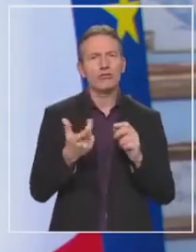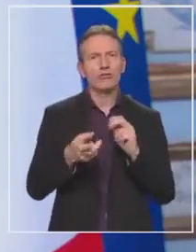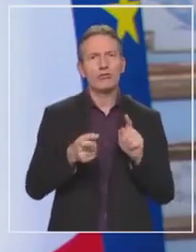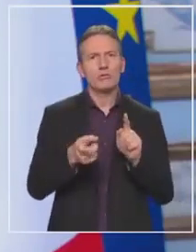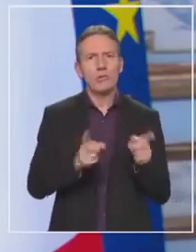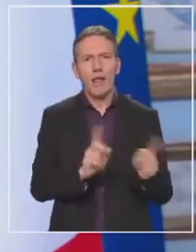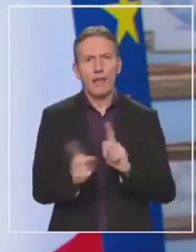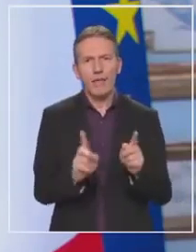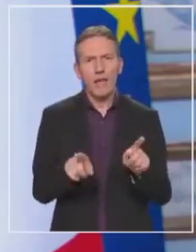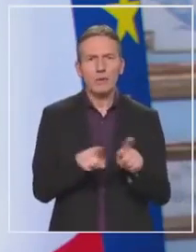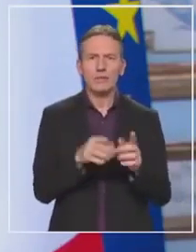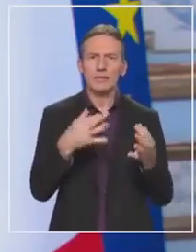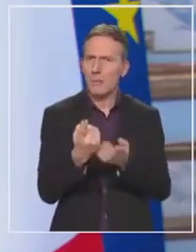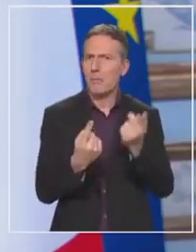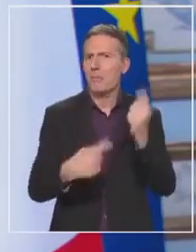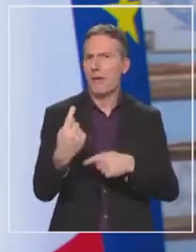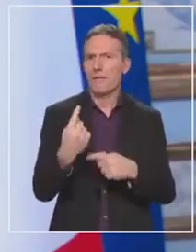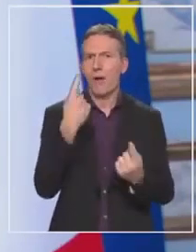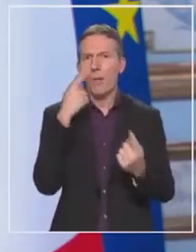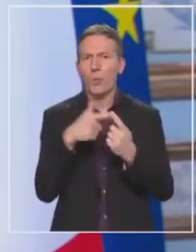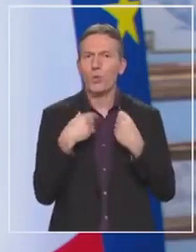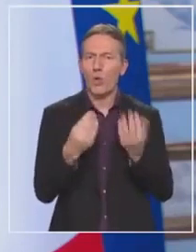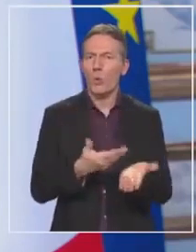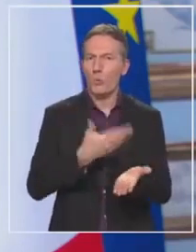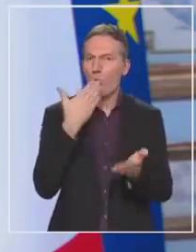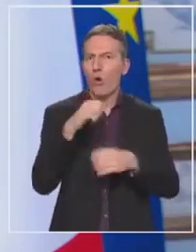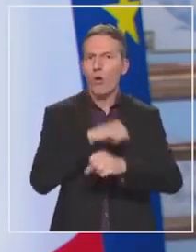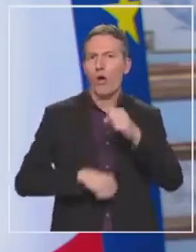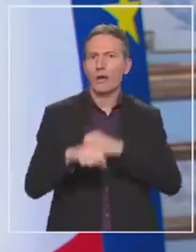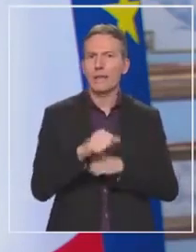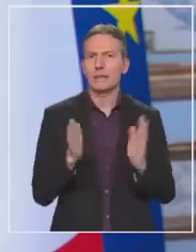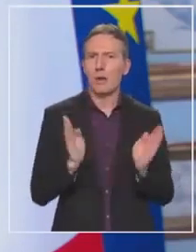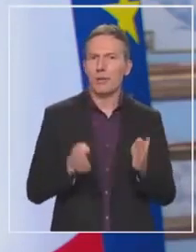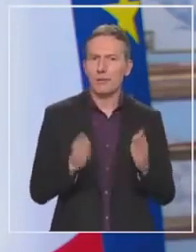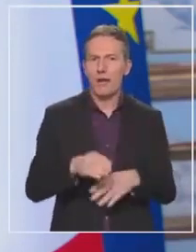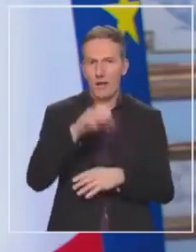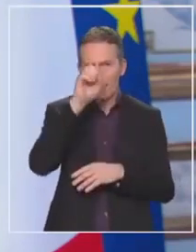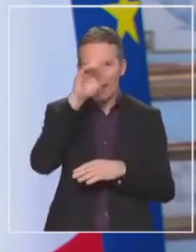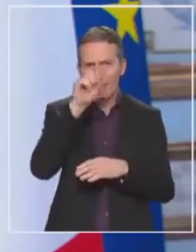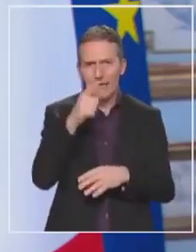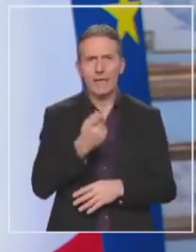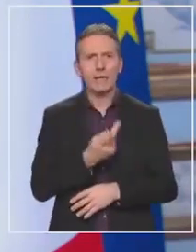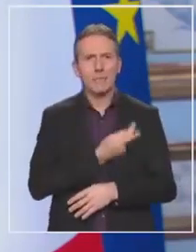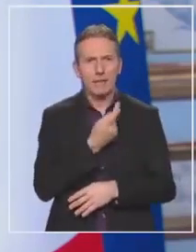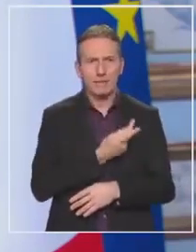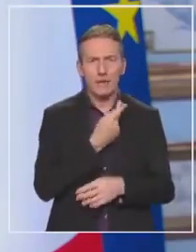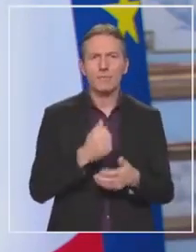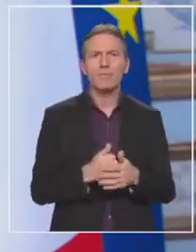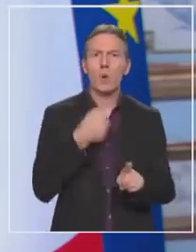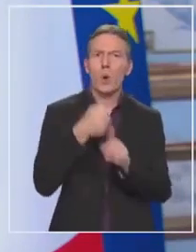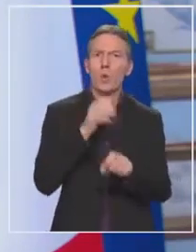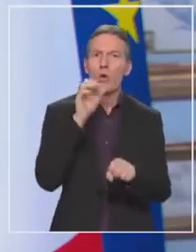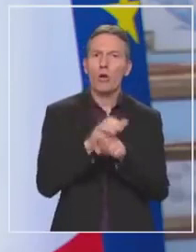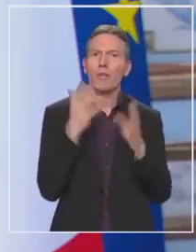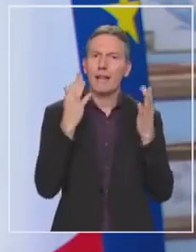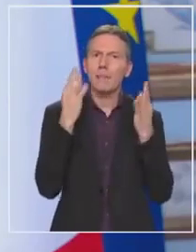l'attractivité de notre pays pour améliorer l'organisation de nos hôpitaux nos cliniques et nos médecins pour lutter contre